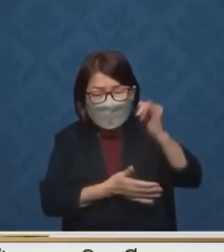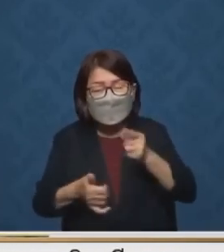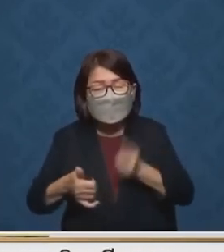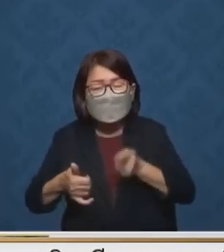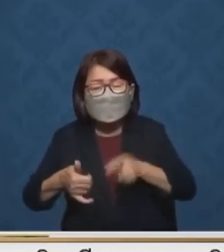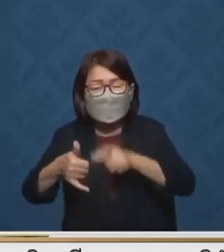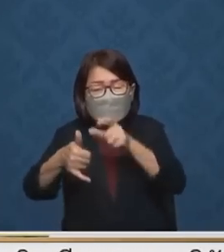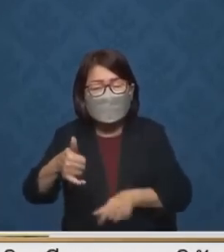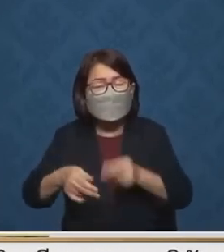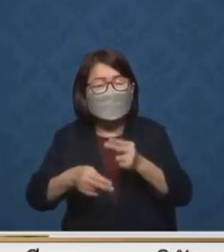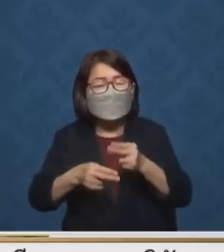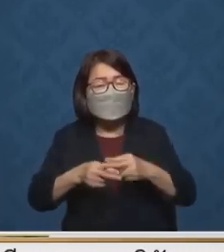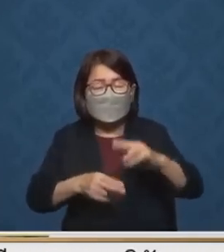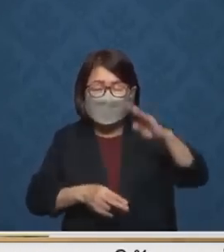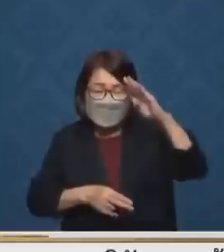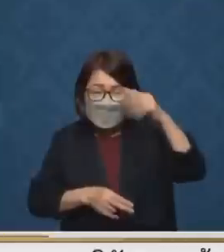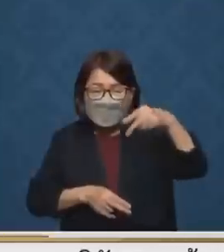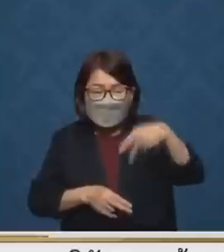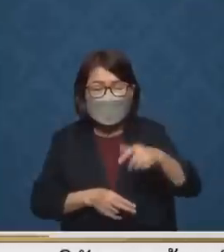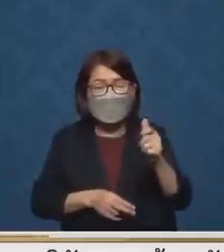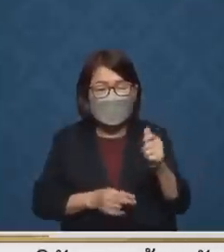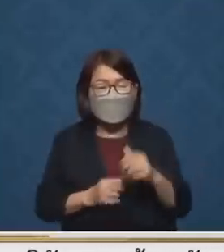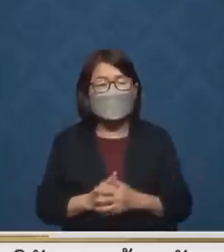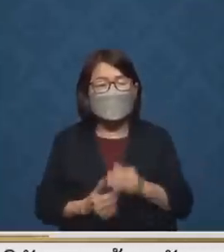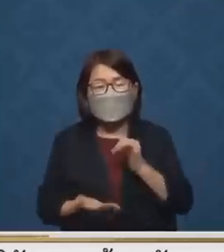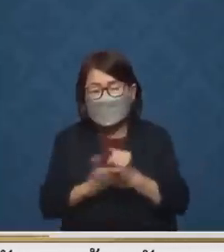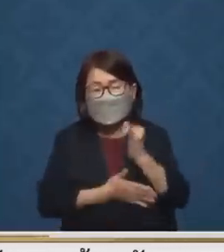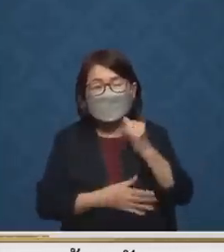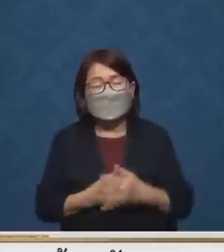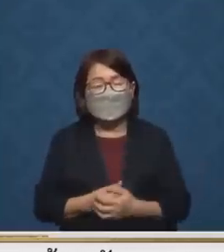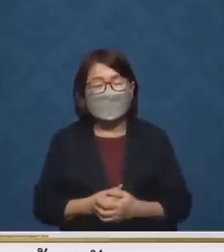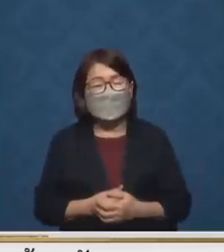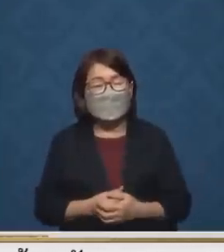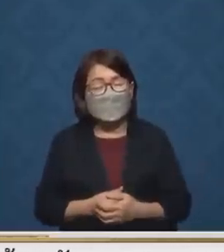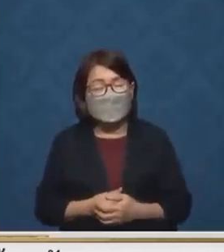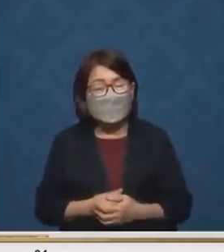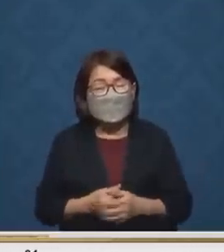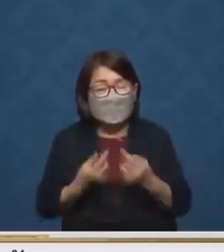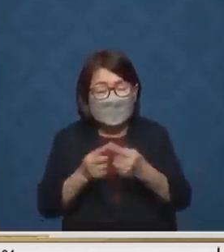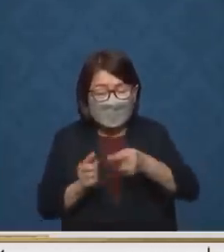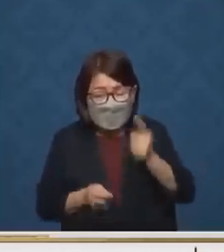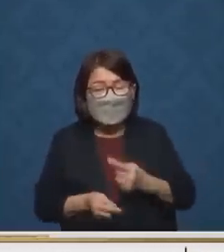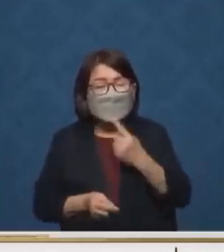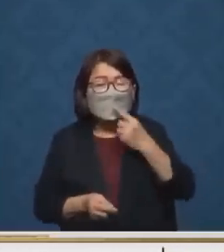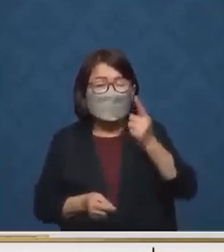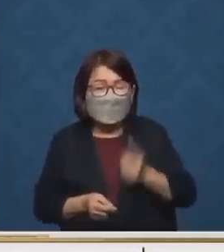นเอกอรณส รุ่งนายธร ถาพี่ถูกซ่มพอเอกสารผมขอโทษดดวย แต่มัคอความจริ